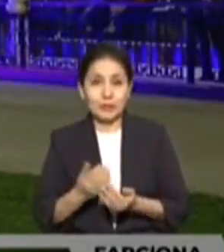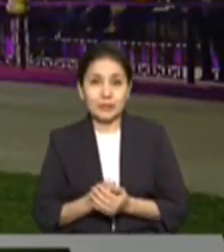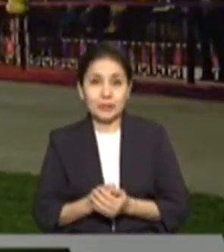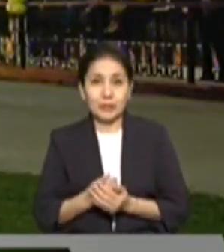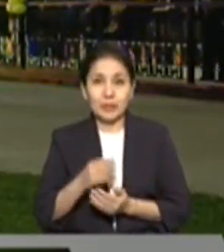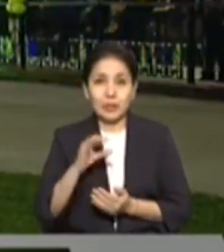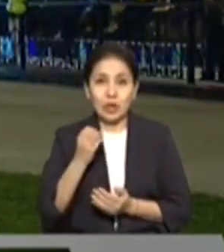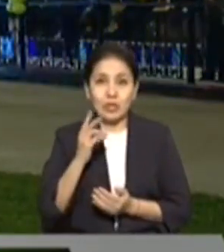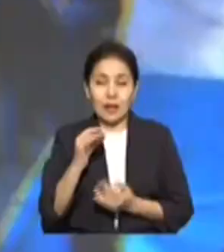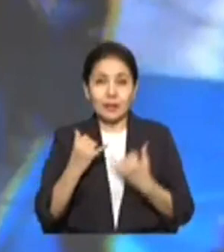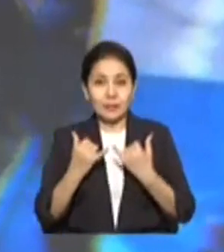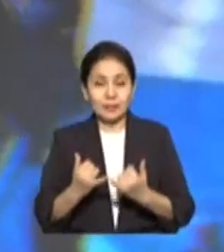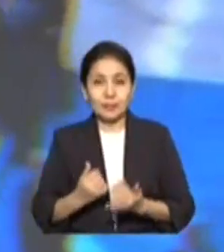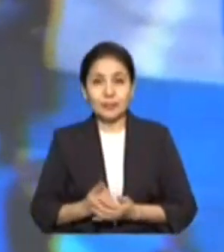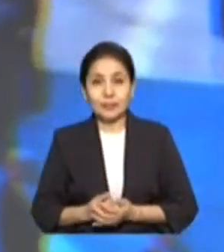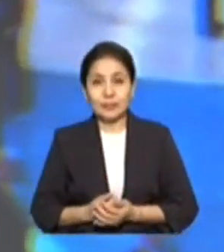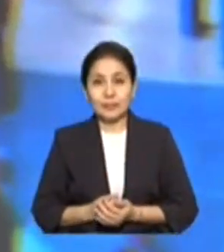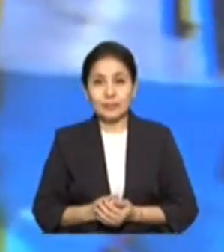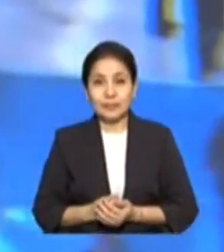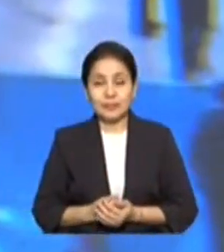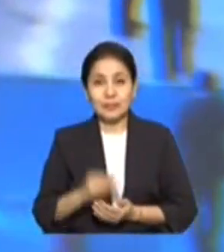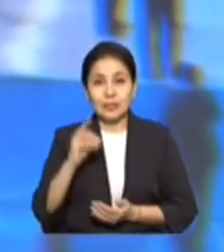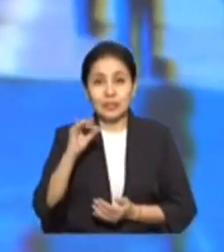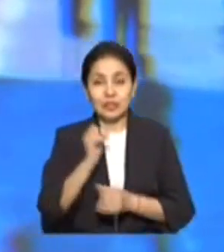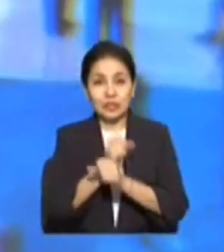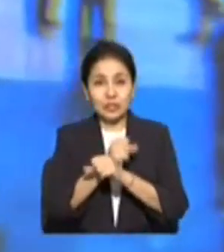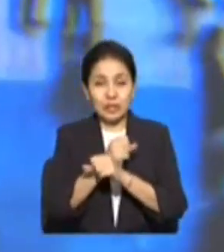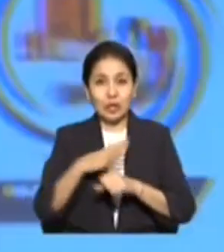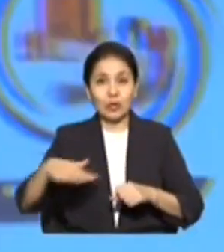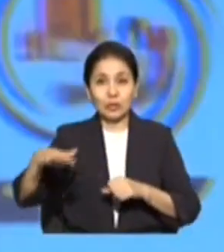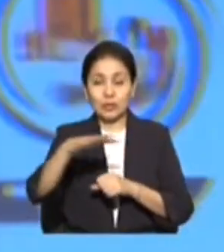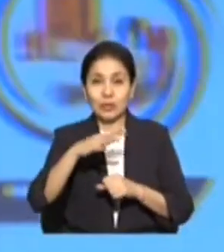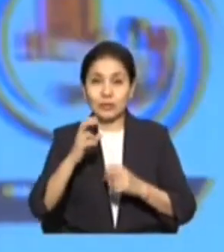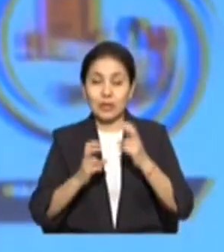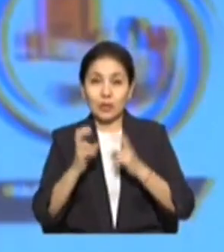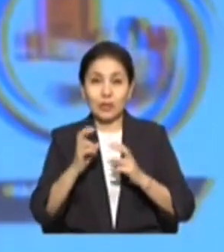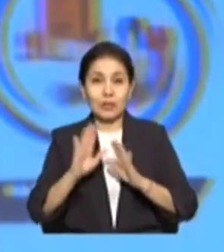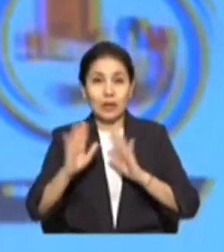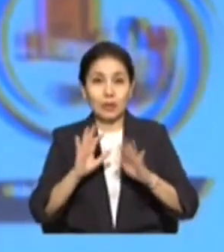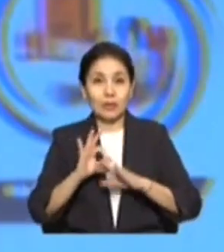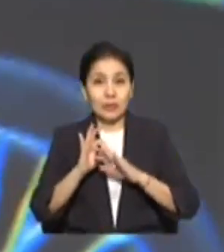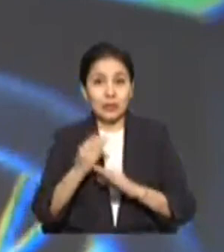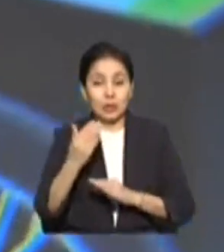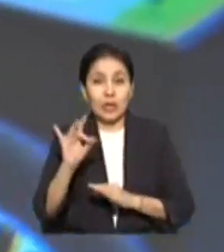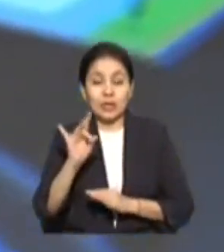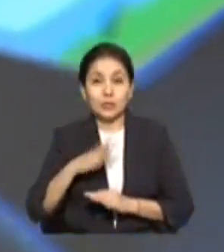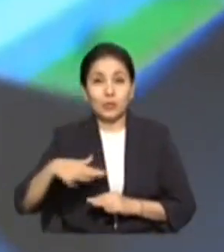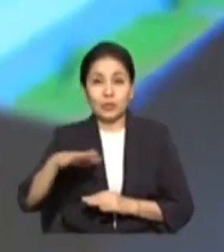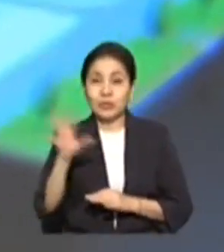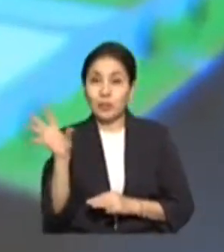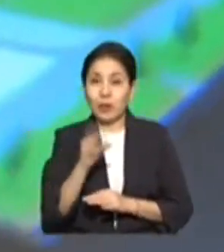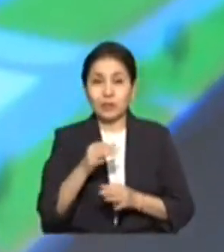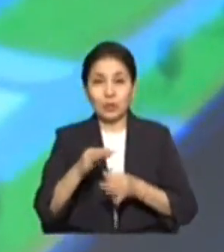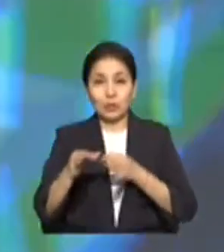Yusufbek Soliboyev, yoshlar. Jizzaxda hududiy tarmoqlar aro sanoat yarmarkasi tashkil etildi. Unda respublikamizning